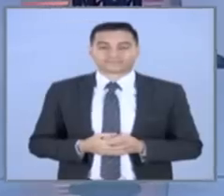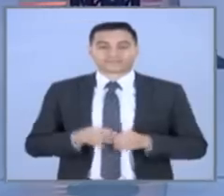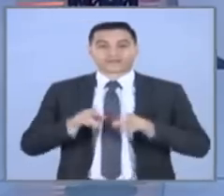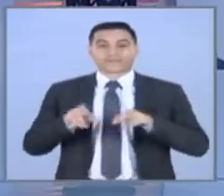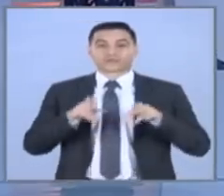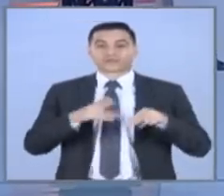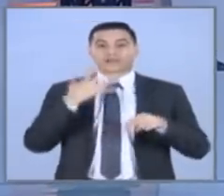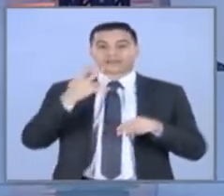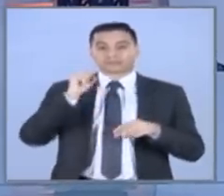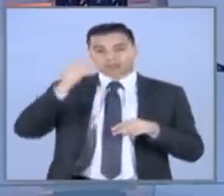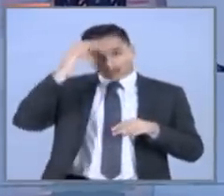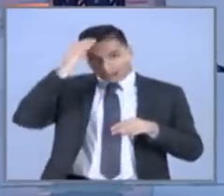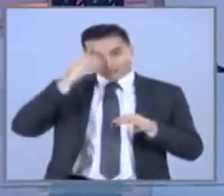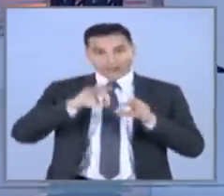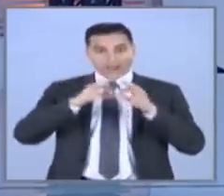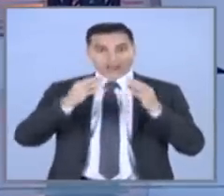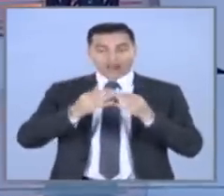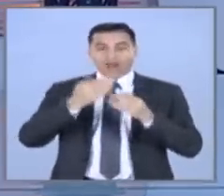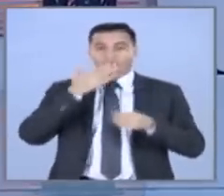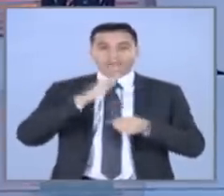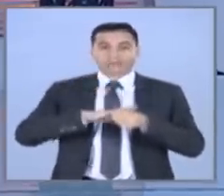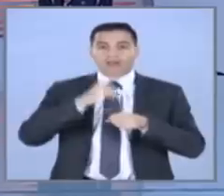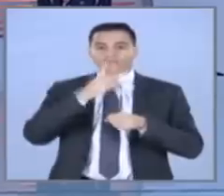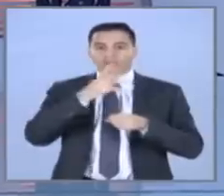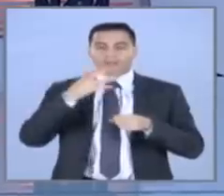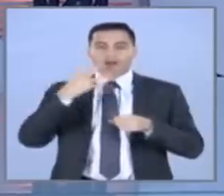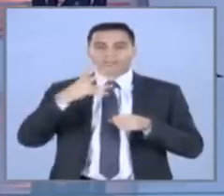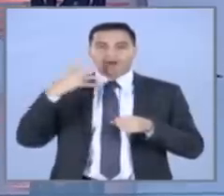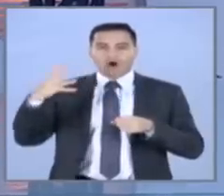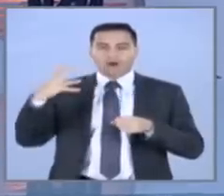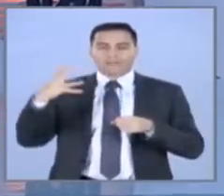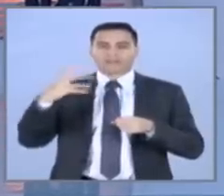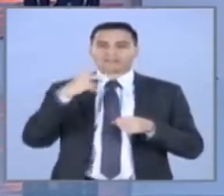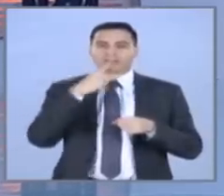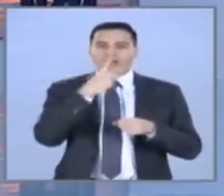الموسم الخامس لعباقرة العائلات، رمضان 1444 هجرياً